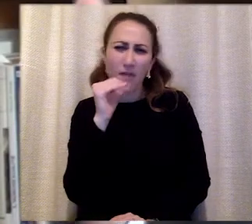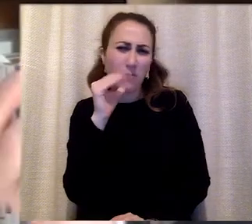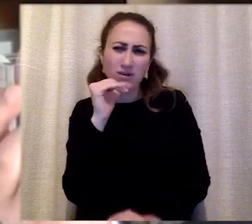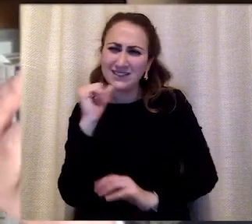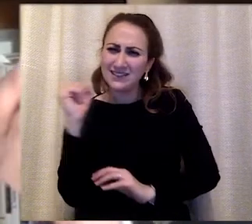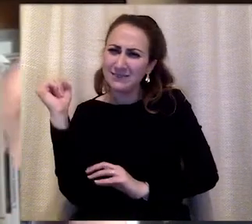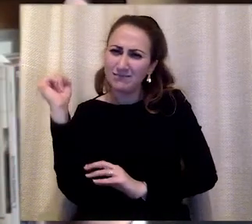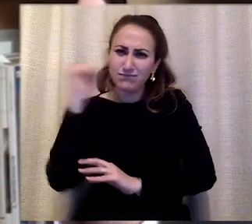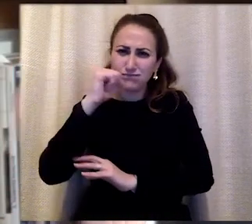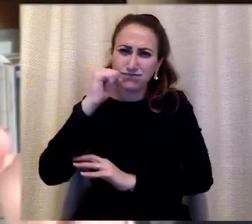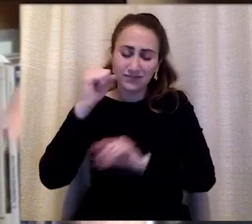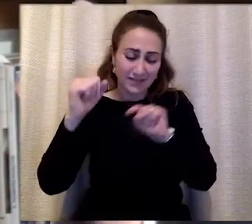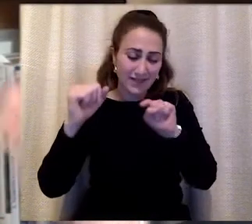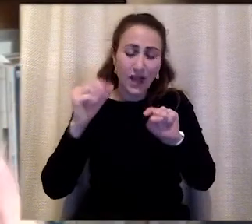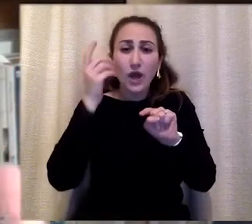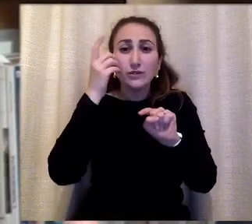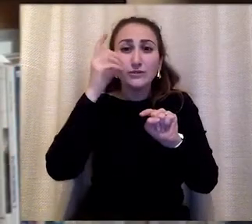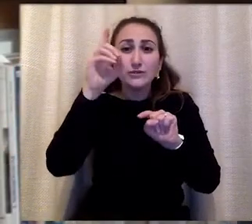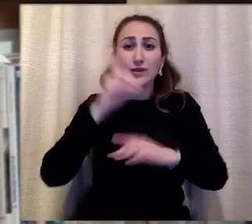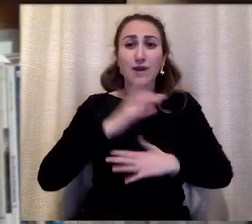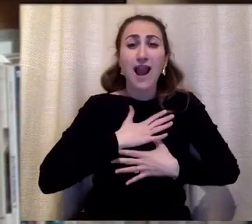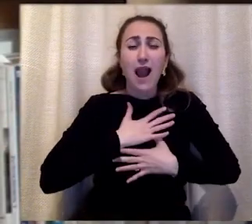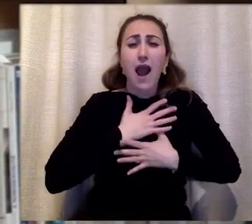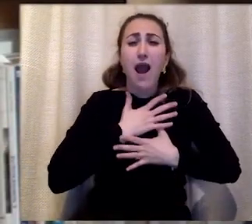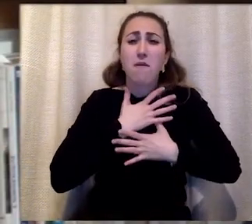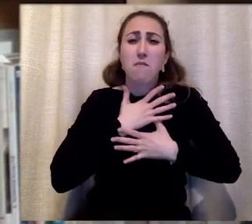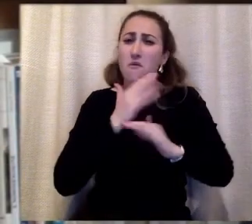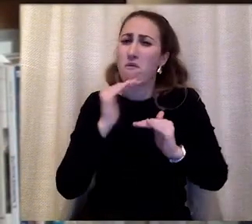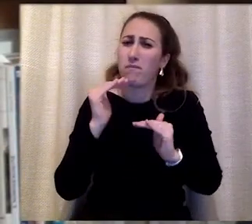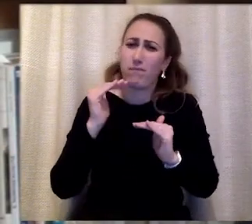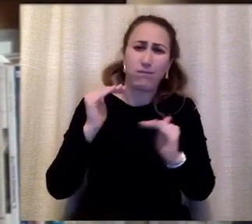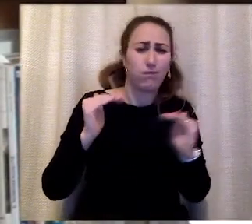de l'amour que Dieu veut nous donner.